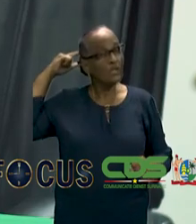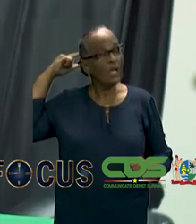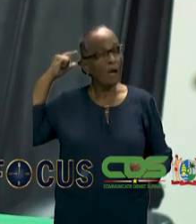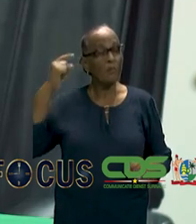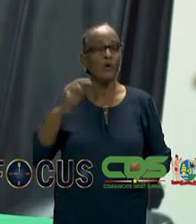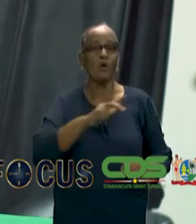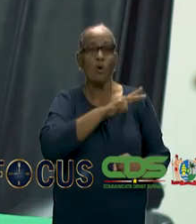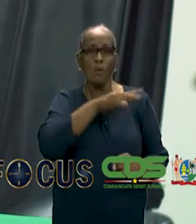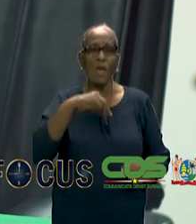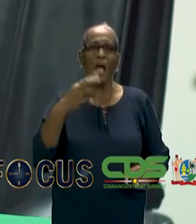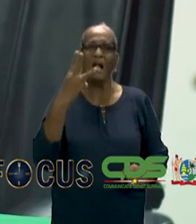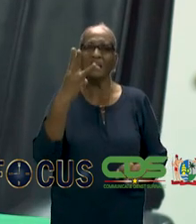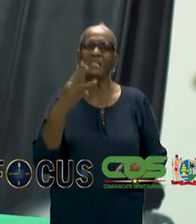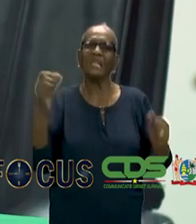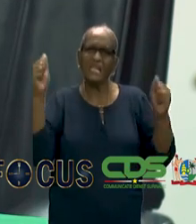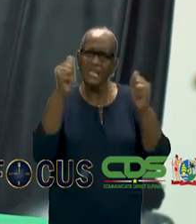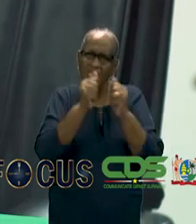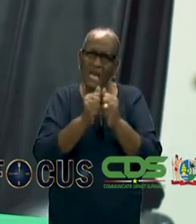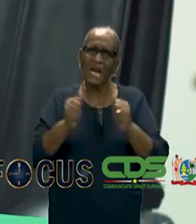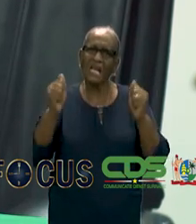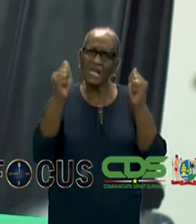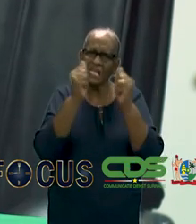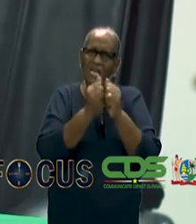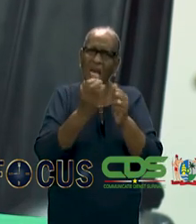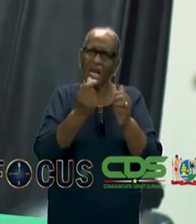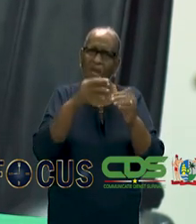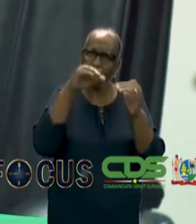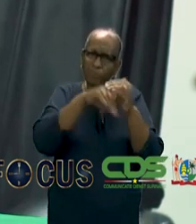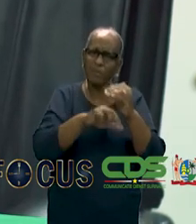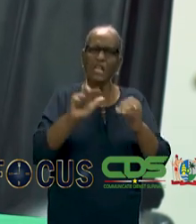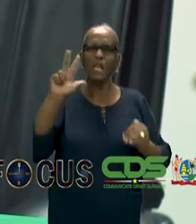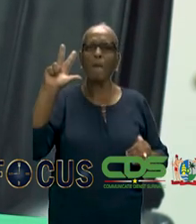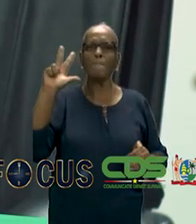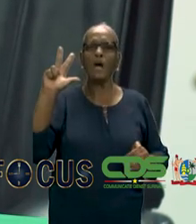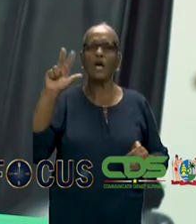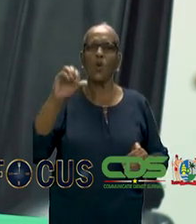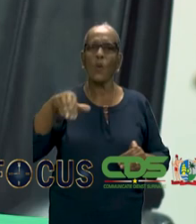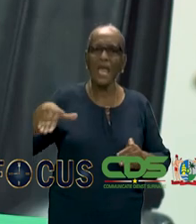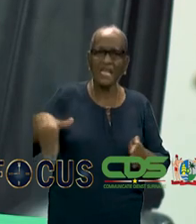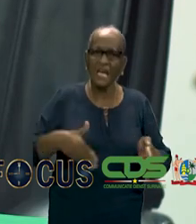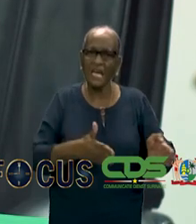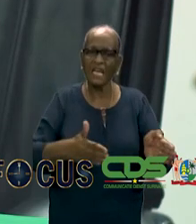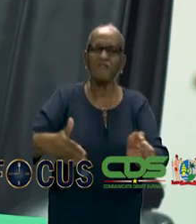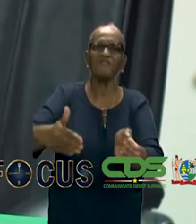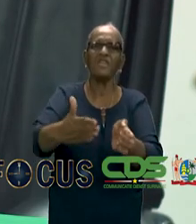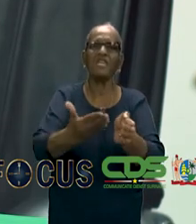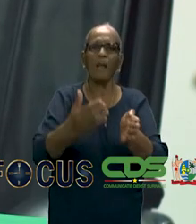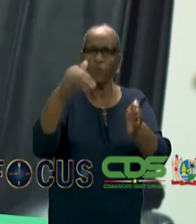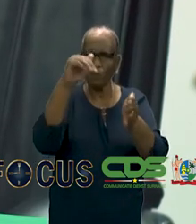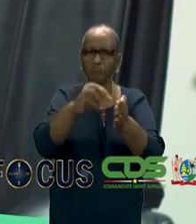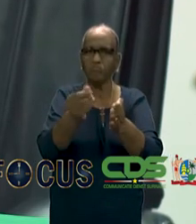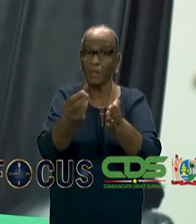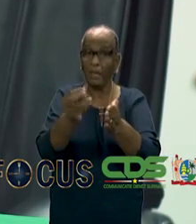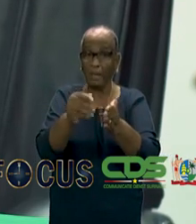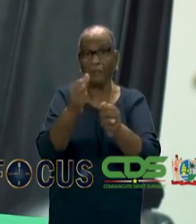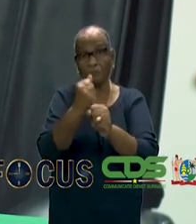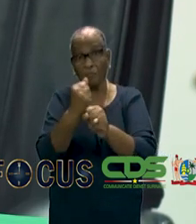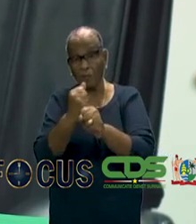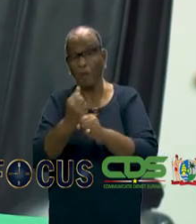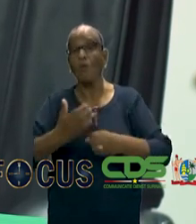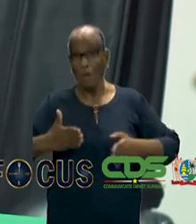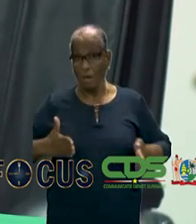al 3 jaren investeringen hebben gepleegd in de Marowijnrivier. En we hebben we willen dat gaan